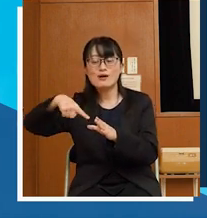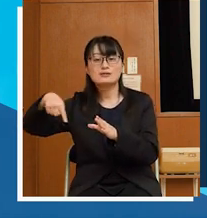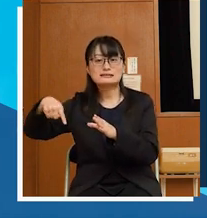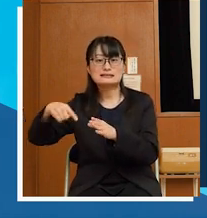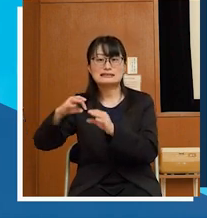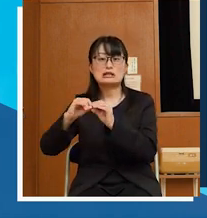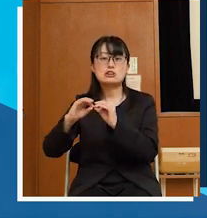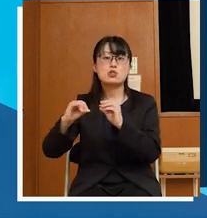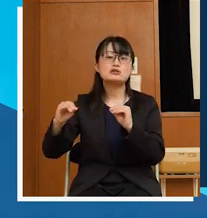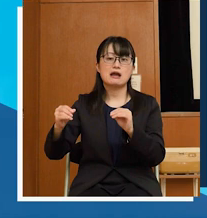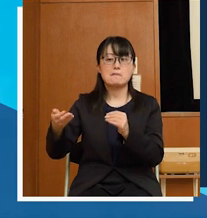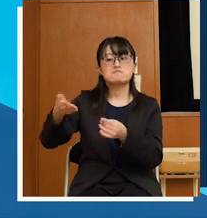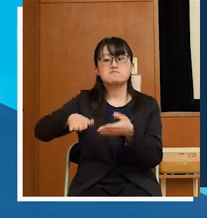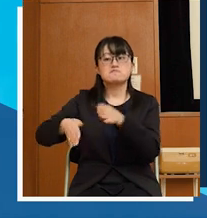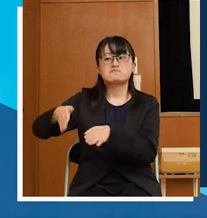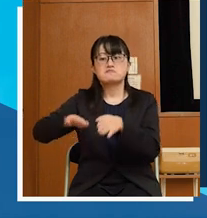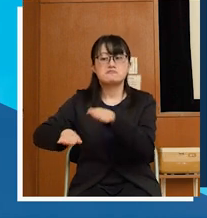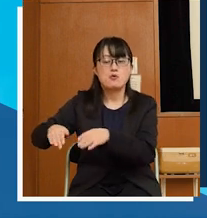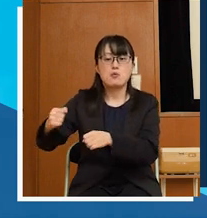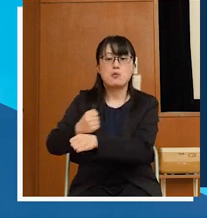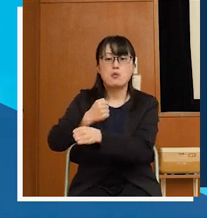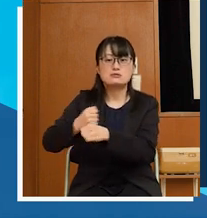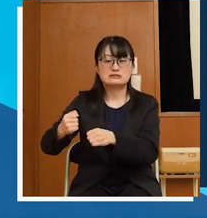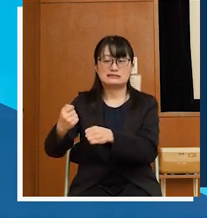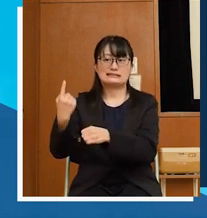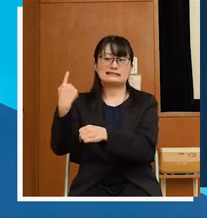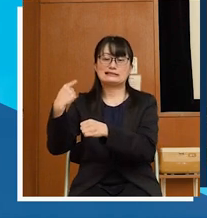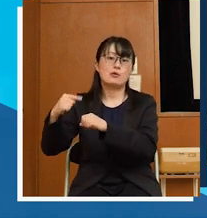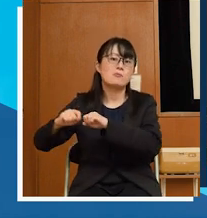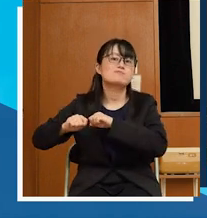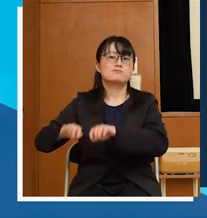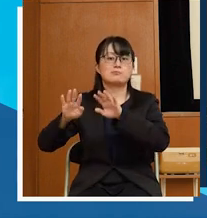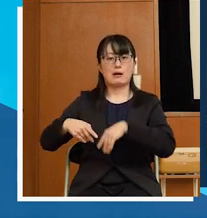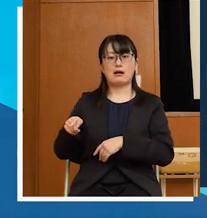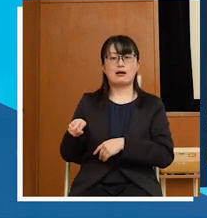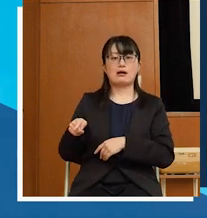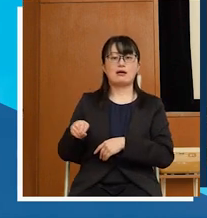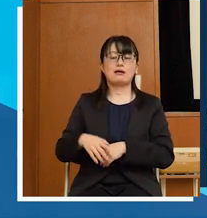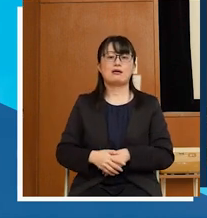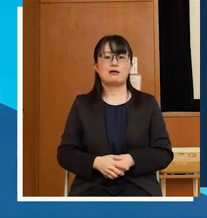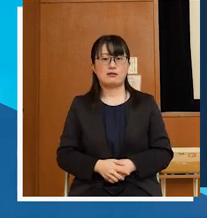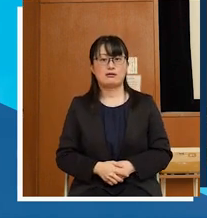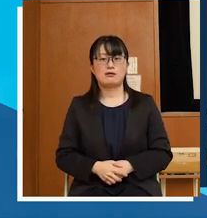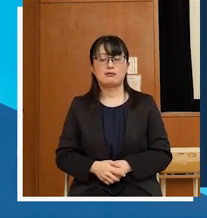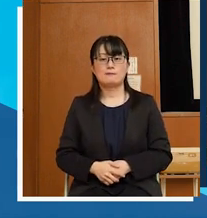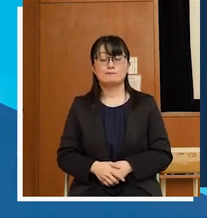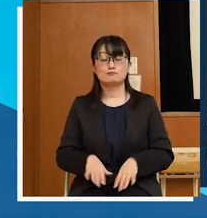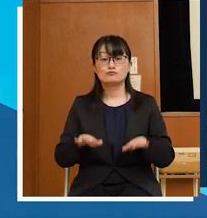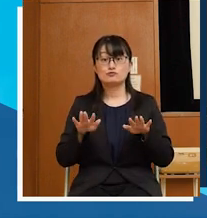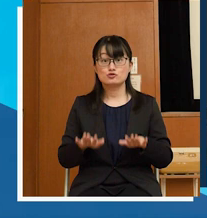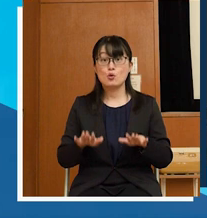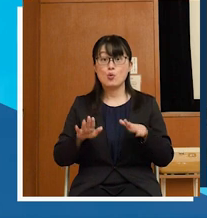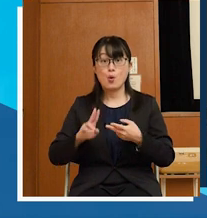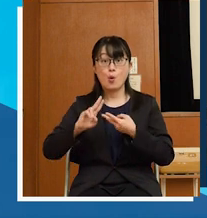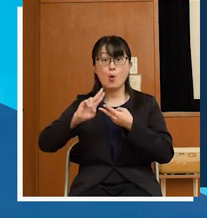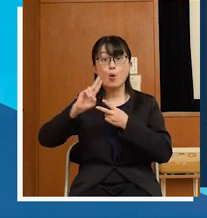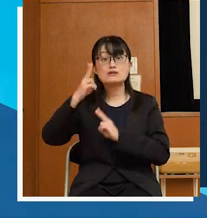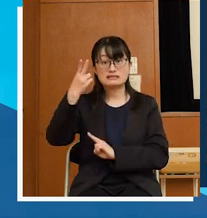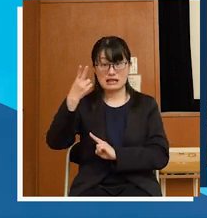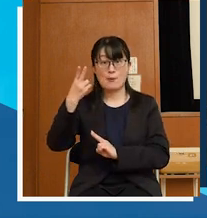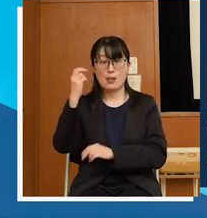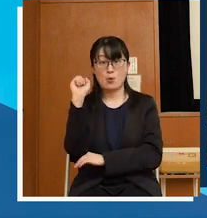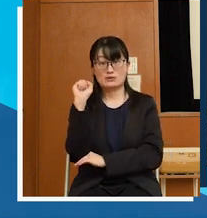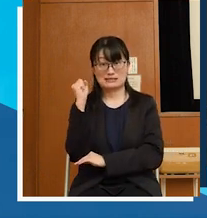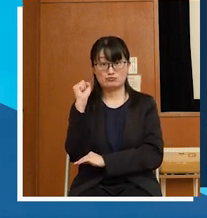いうその工事が強行されました今ちょっと今日の沖縄の新聞